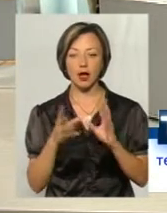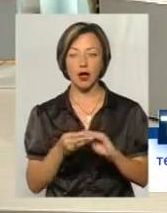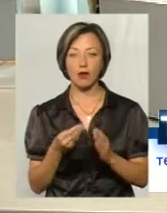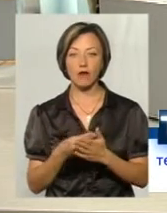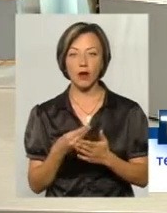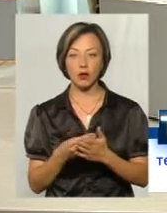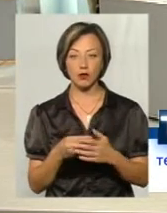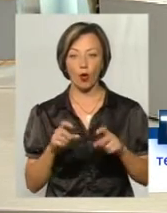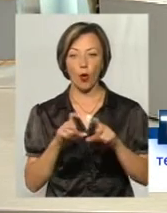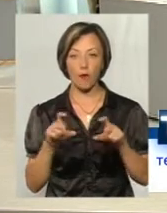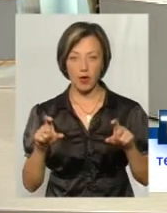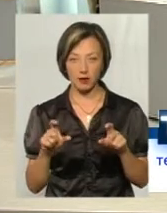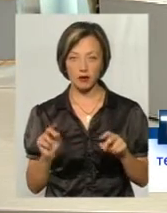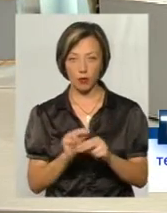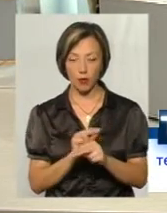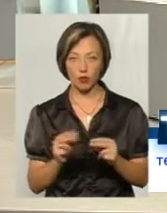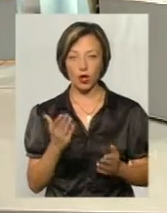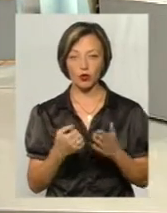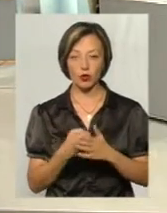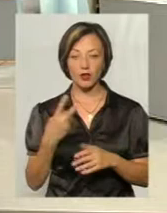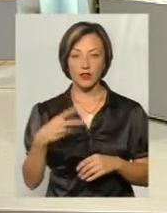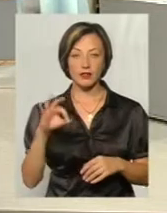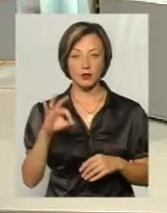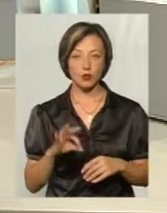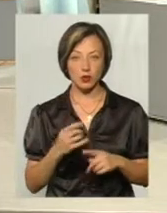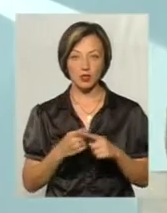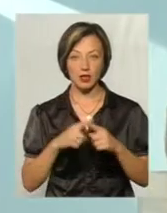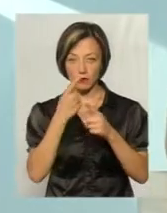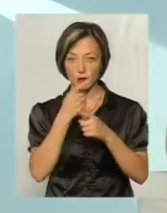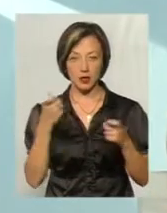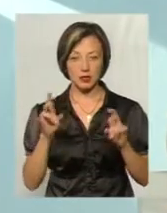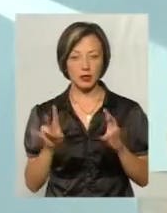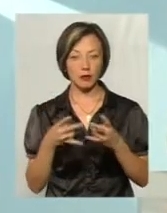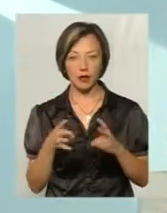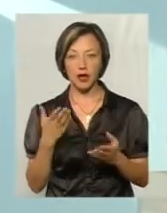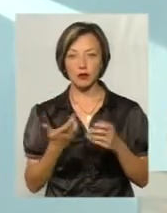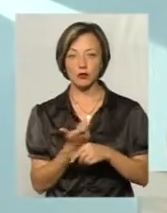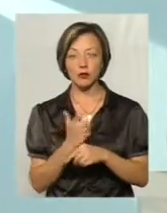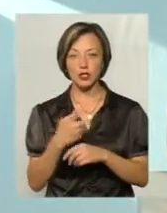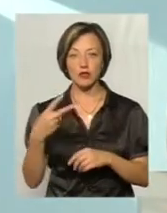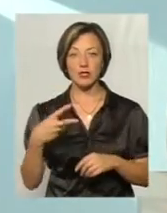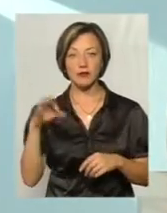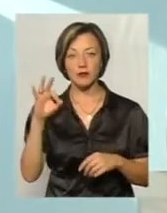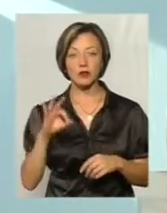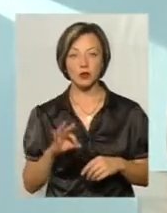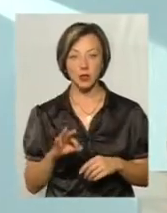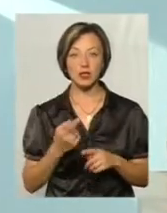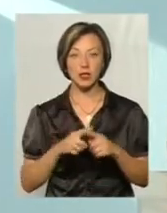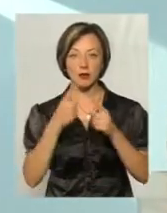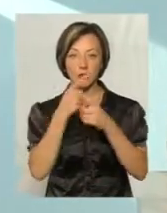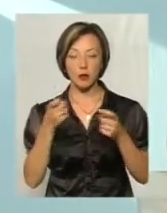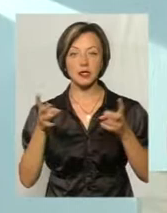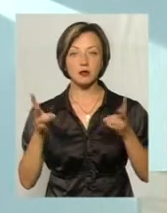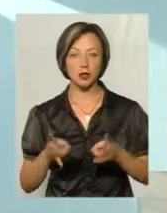вартості об'єкта. Тобто, якщо до 20% цієї інформації не потрібно, якщо більше 20%, ця